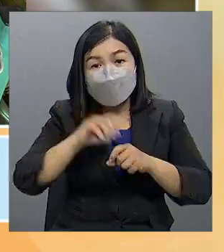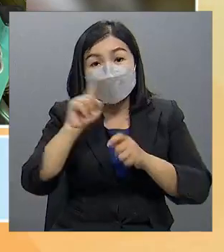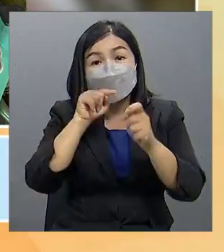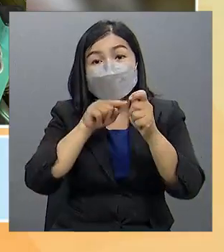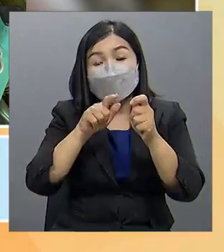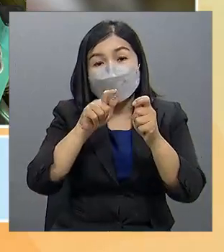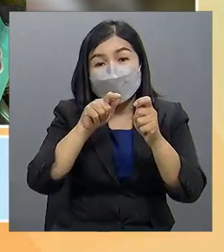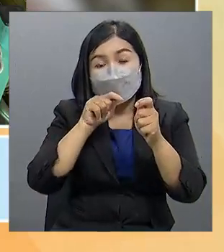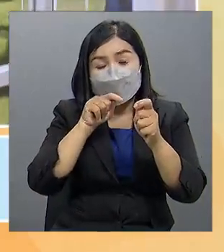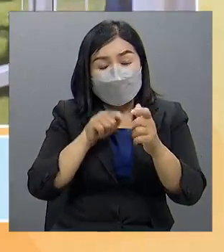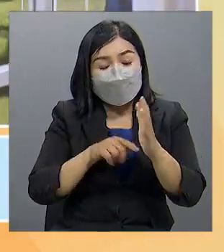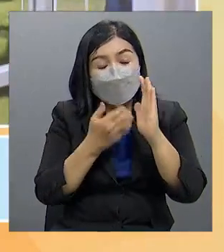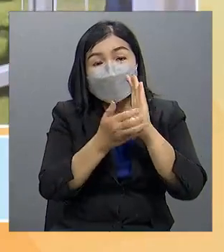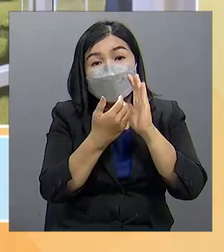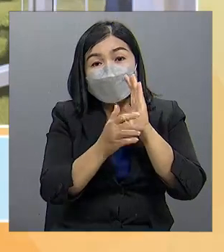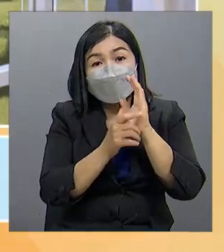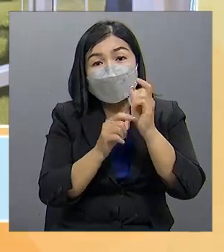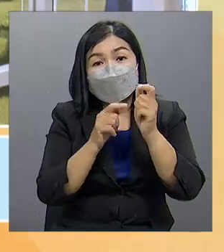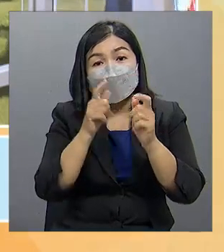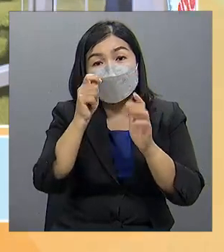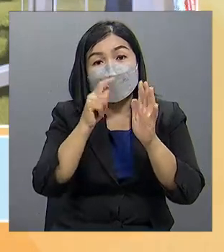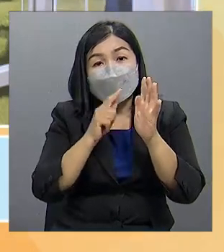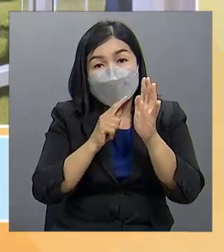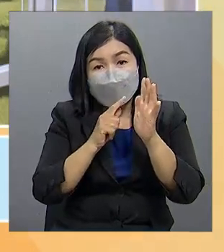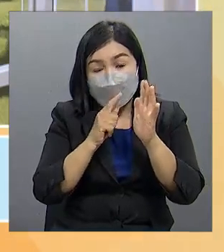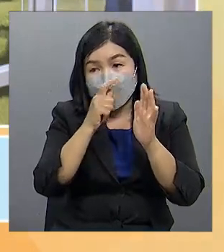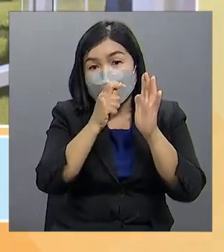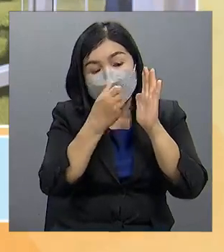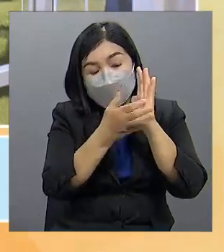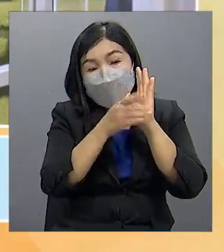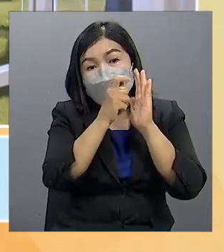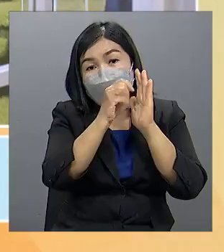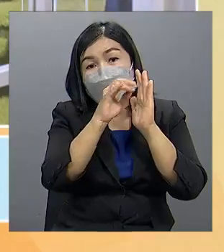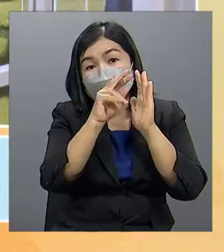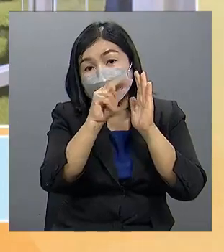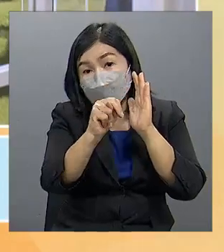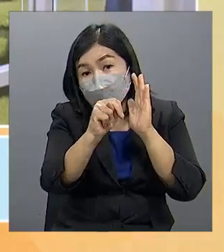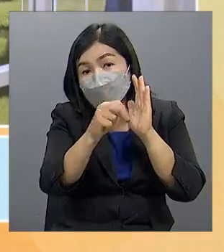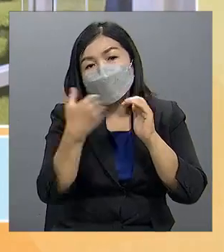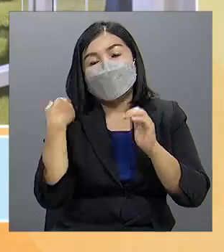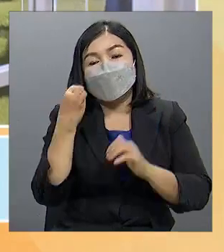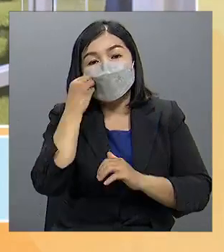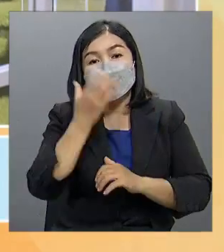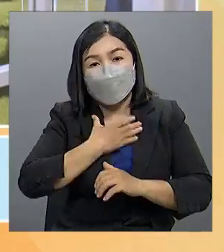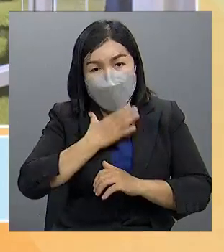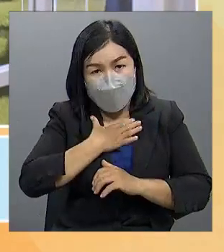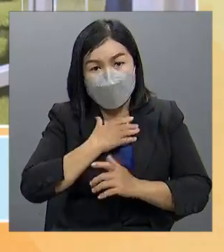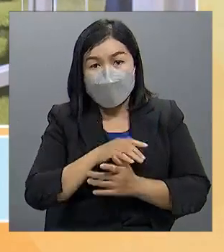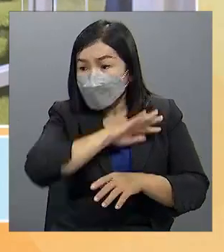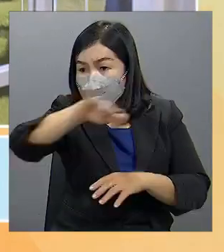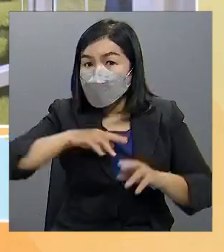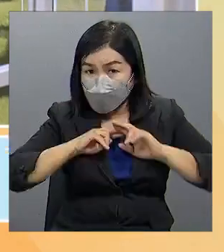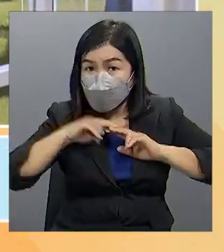อ๋อคือโรงงานเนี่ยอยู่อำนาจเจริญใช่ไหมฮะ ครับ ทำเองทุกขั้นตอนไหมหรือว่ามีทีมงานคอยช่ว